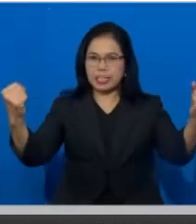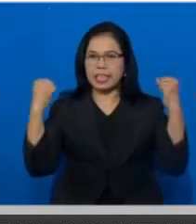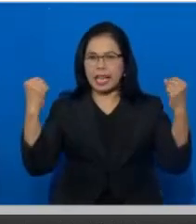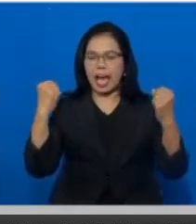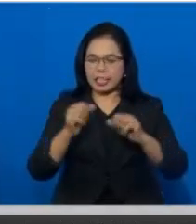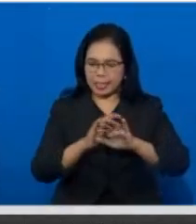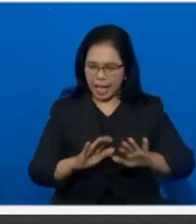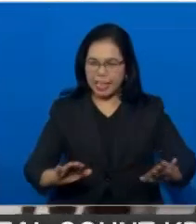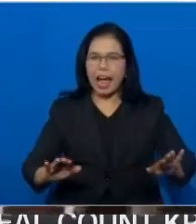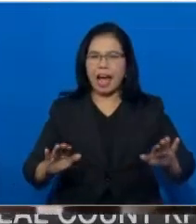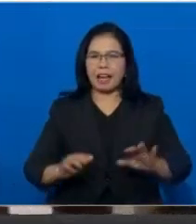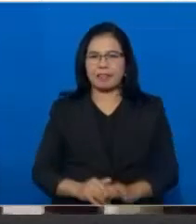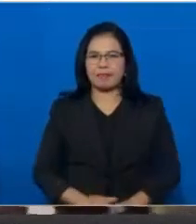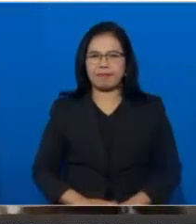sejahtera.